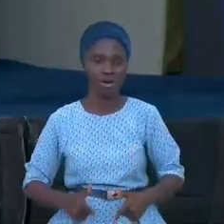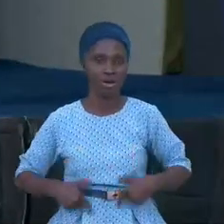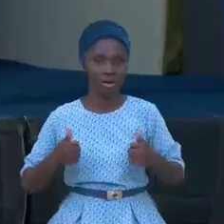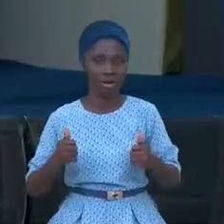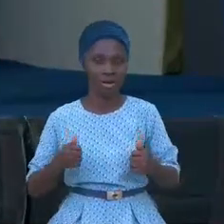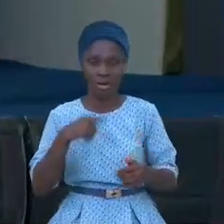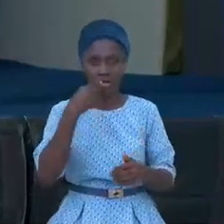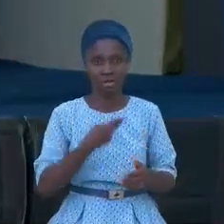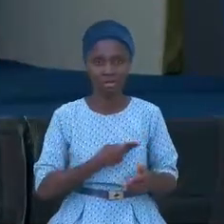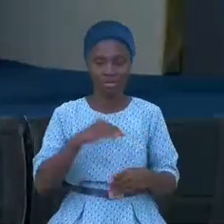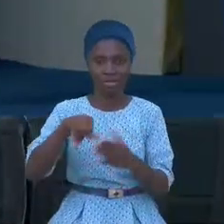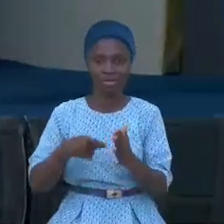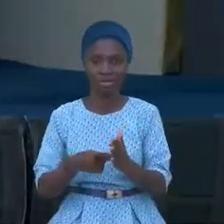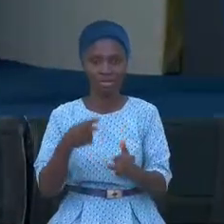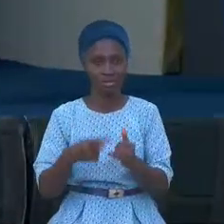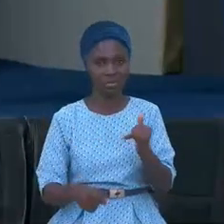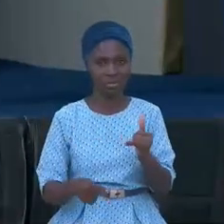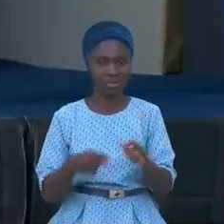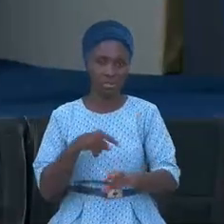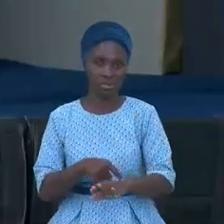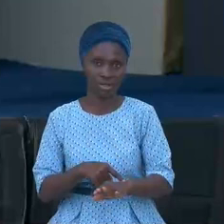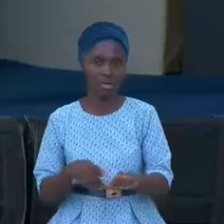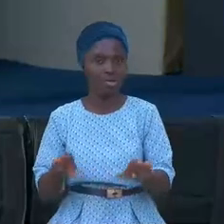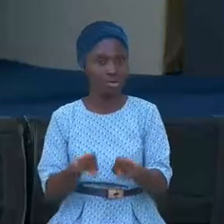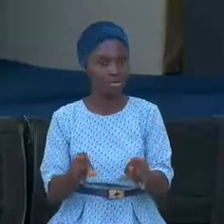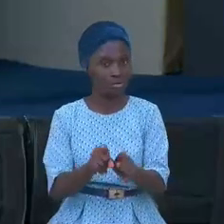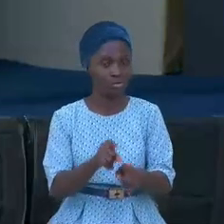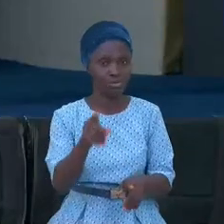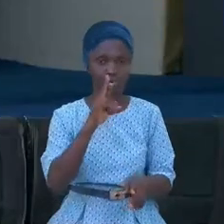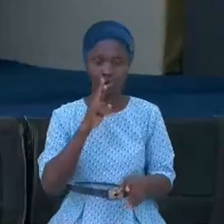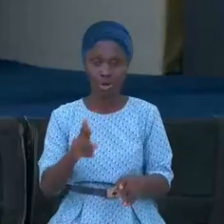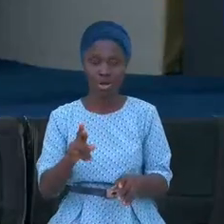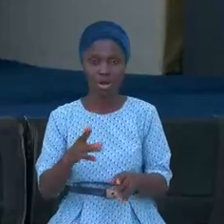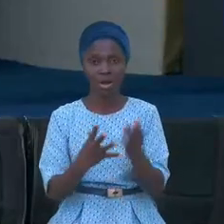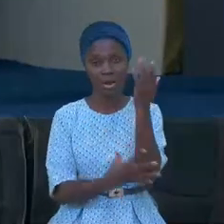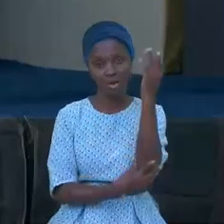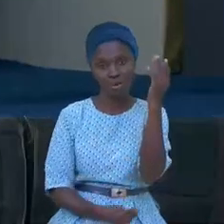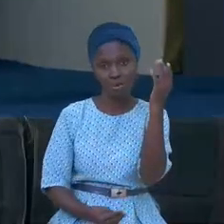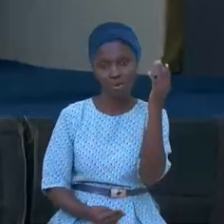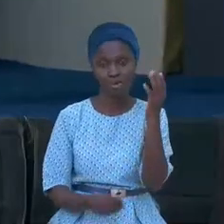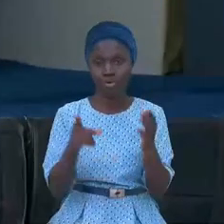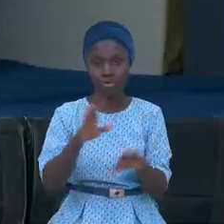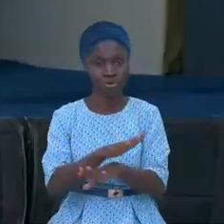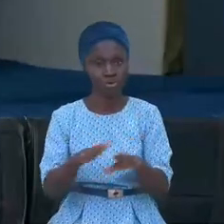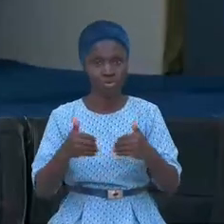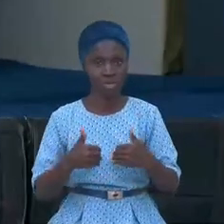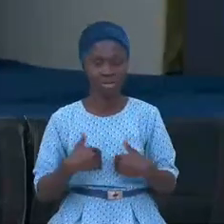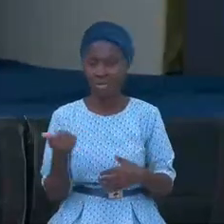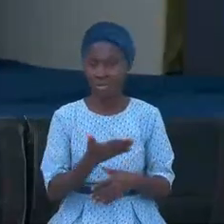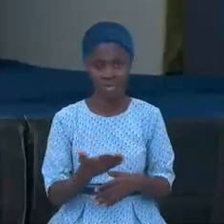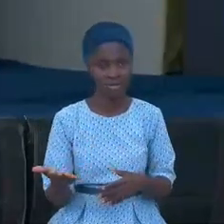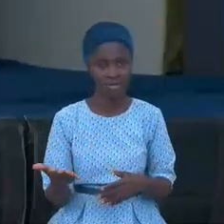ce moment, même si tu étais pauvre, appauvri, même si tu n'avais rien du